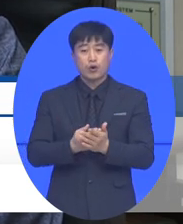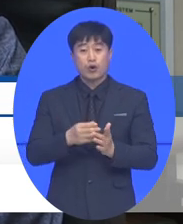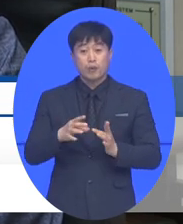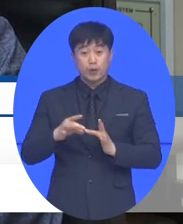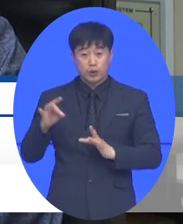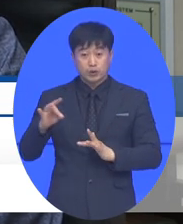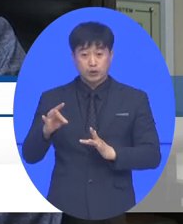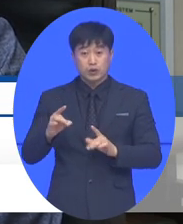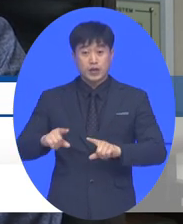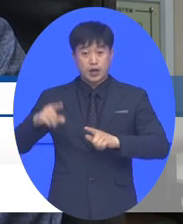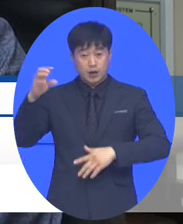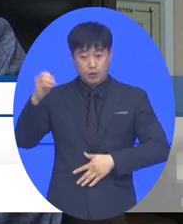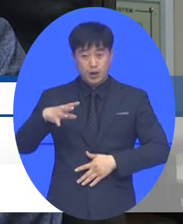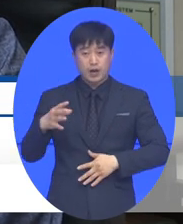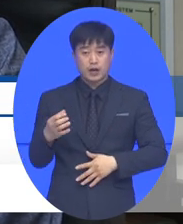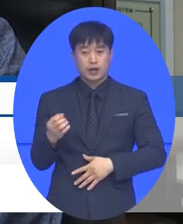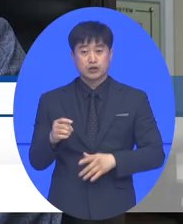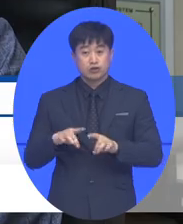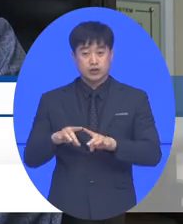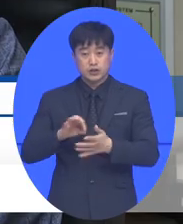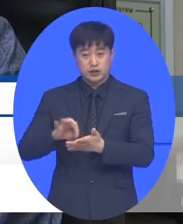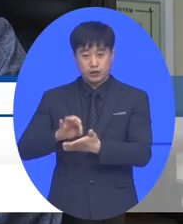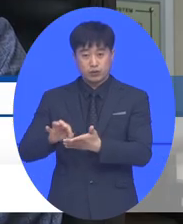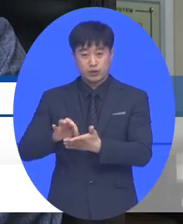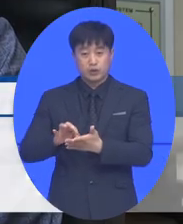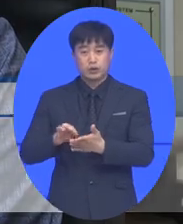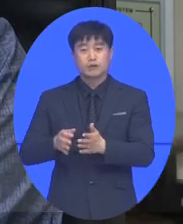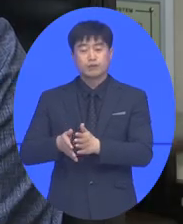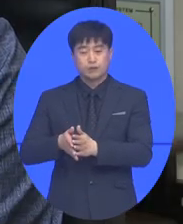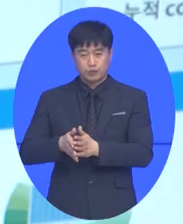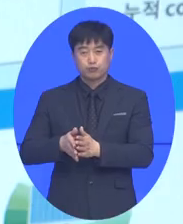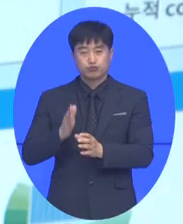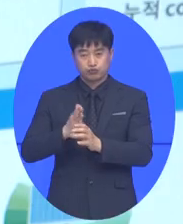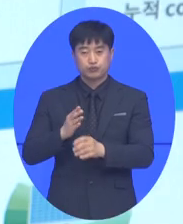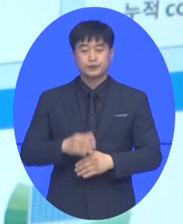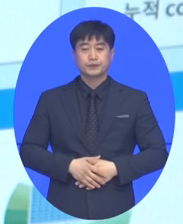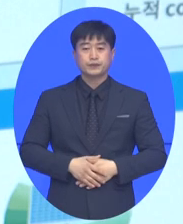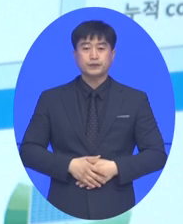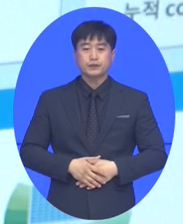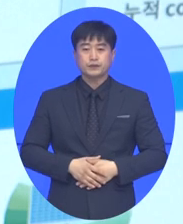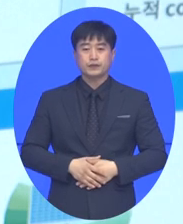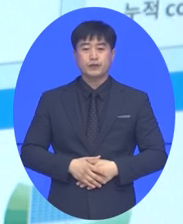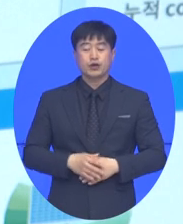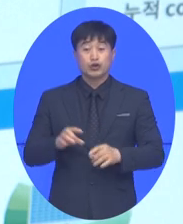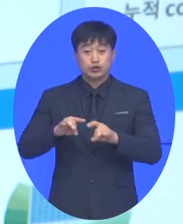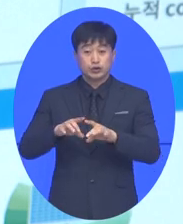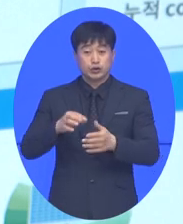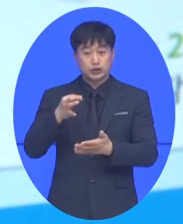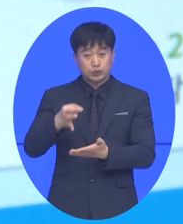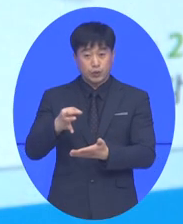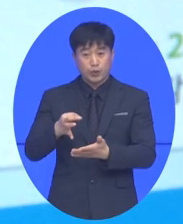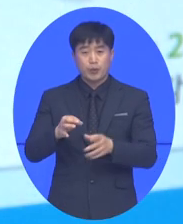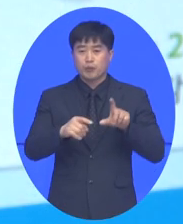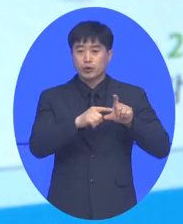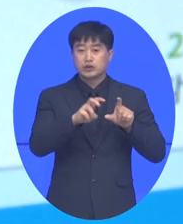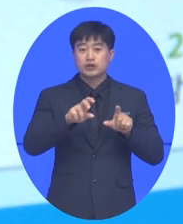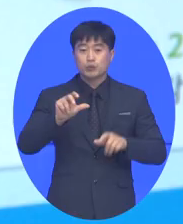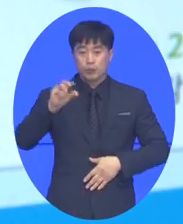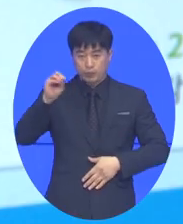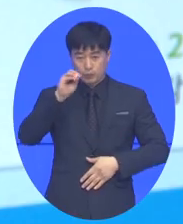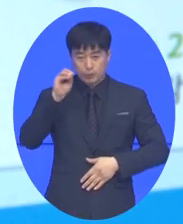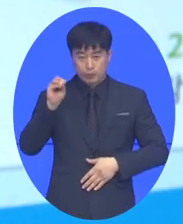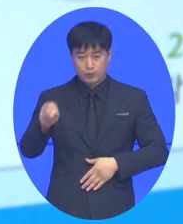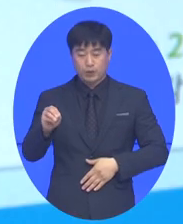우선적으로 태양광 에너지를 사용하게끔 지금 시스템이 돼 있습니다. 그 덕에 전기료는 평균